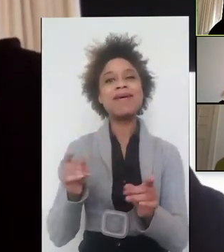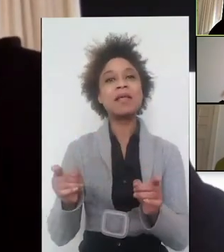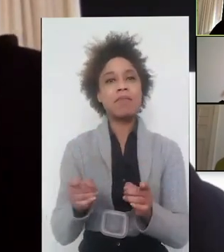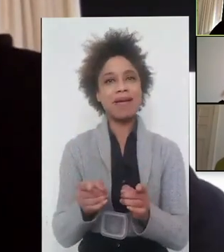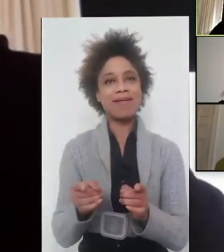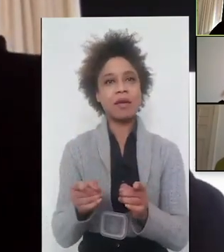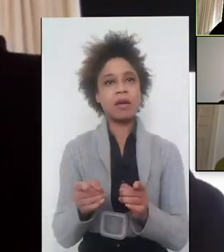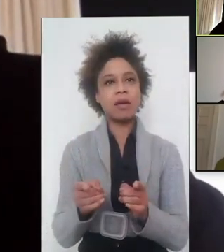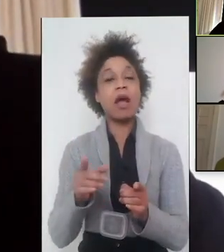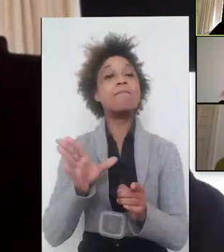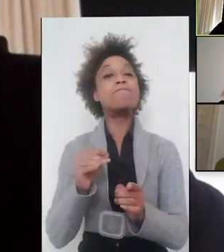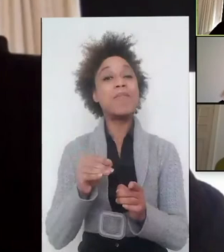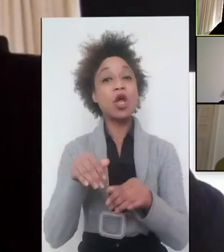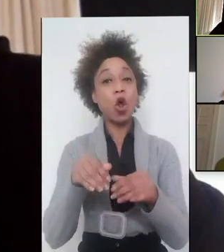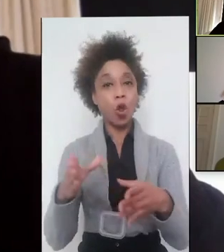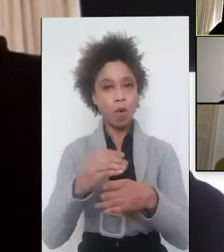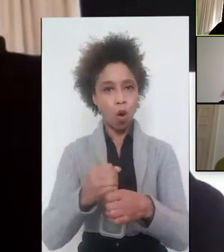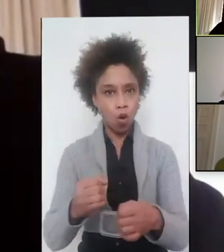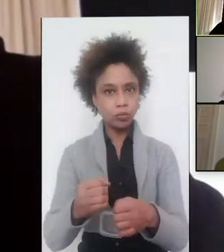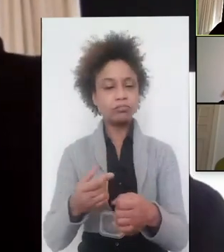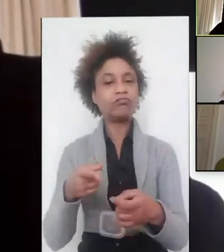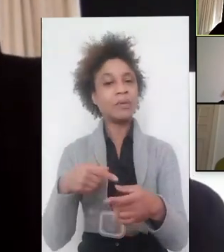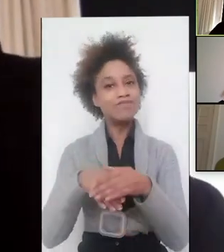ben je dan pas echt goed bezig. En